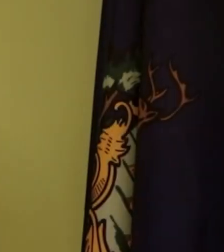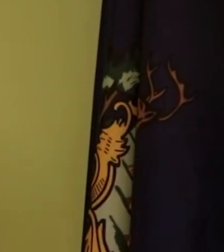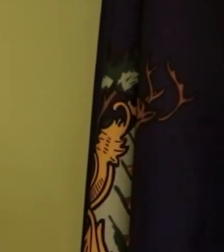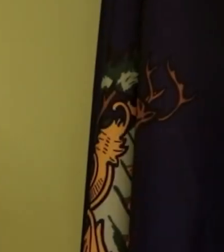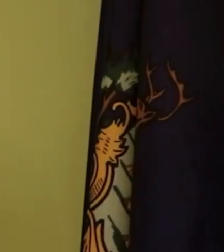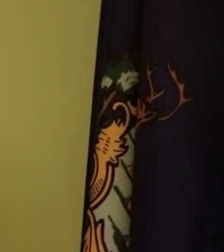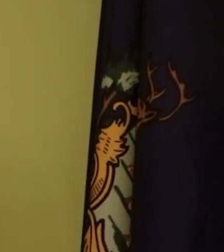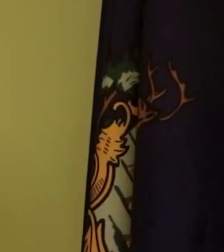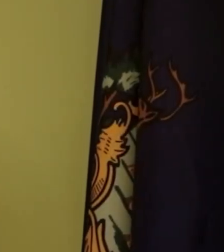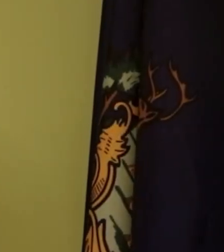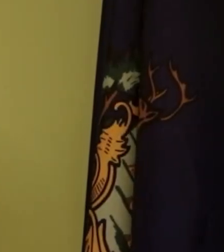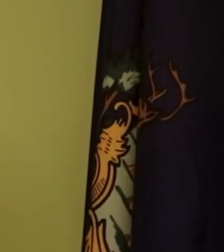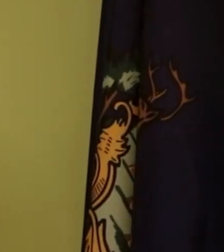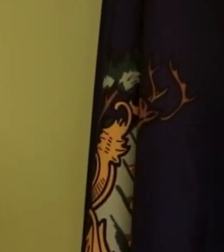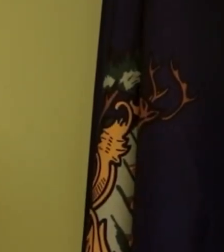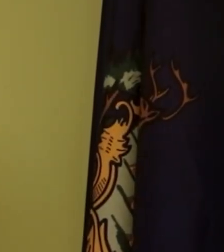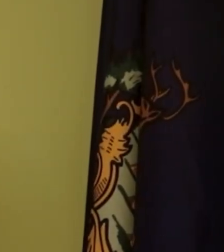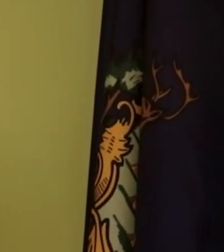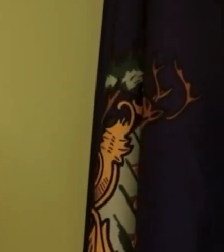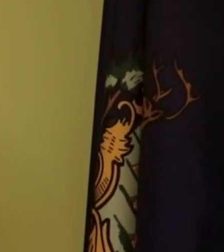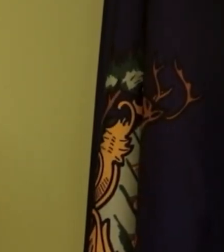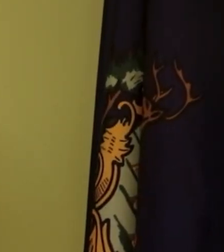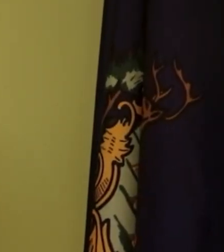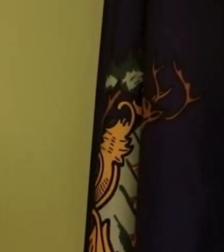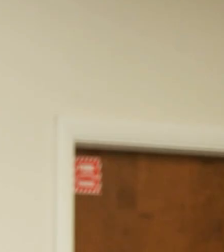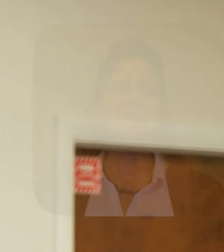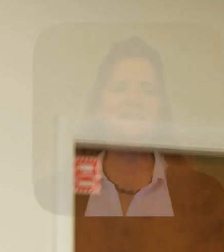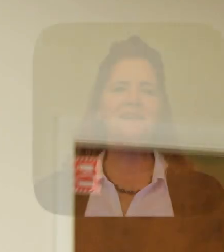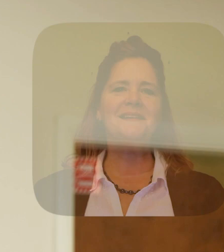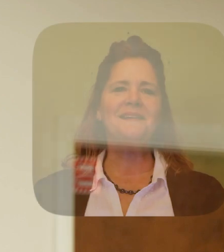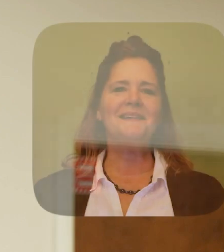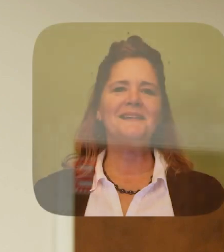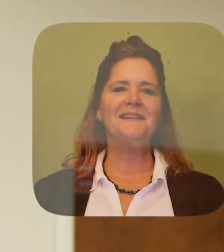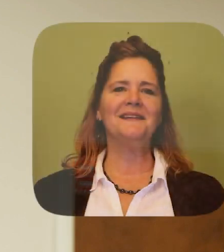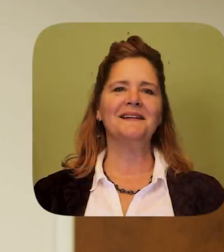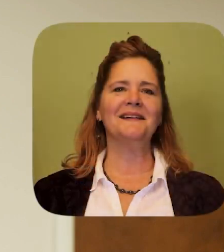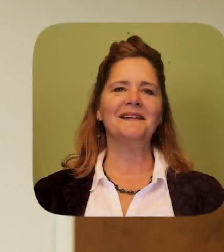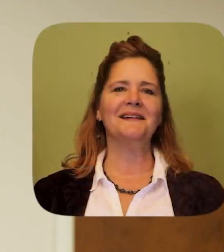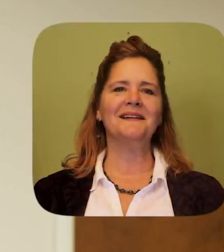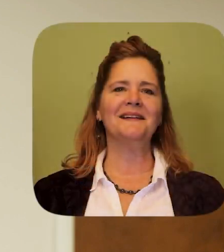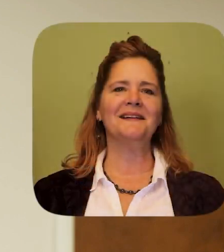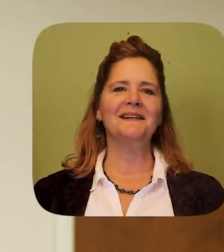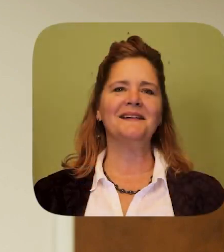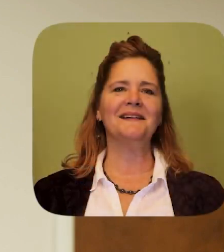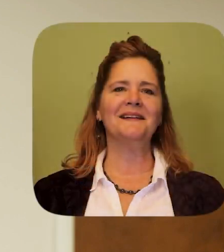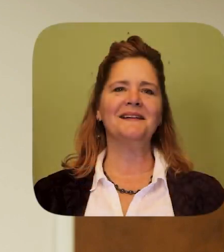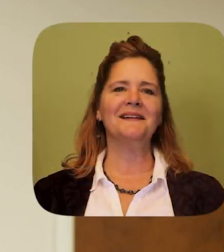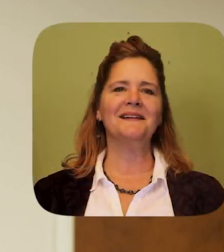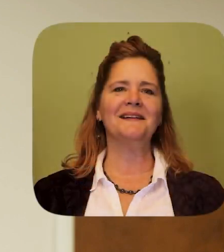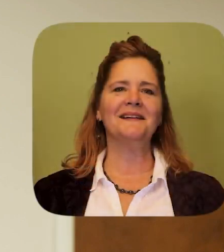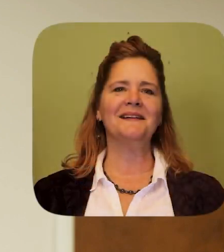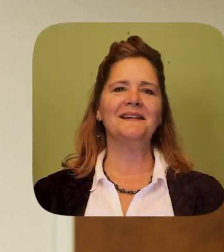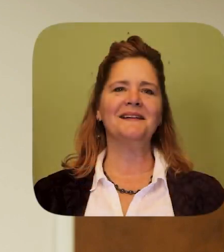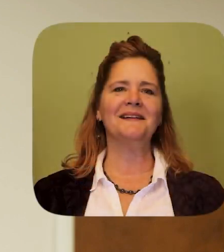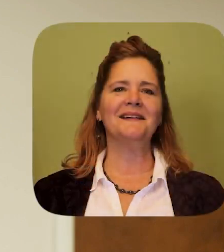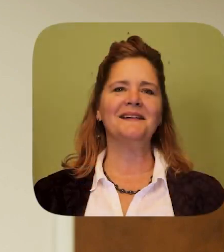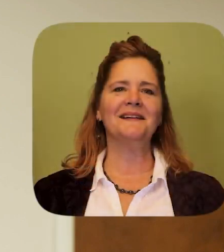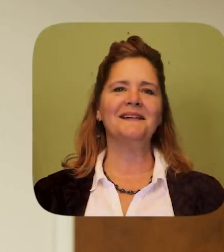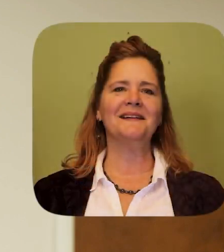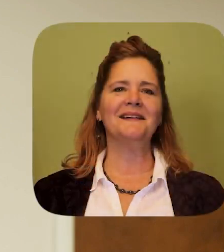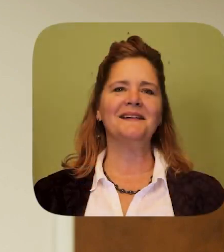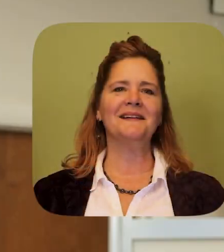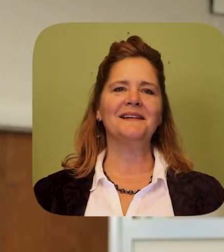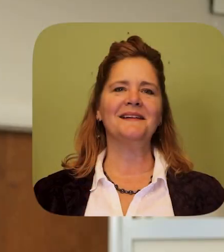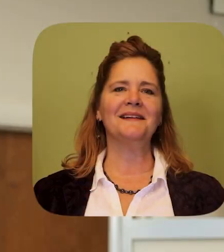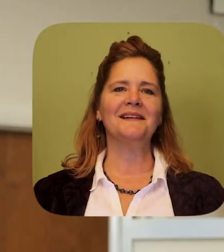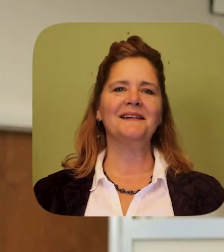Hi, I'm Vermont Secretary of State Sarah Copeland-Hanses. La secrétaire d'État Sarah Copeland-Hanses a déclaré «